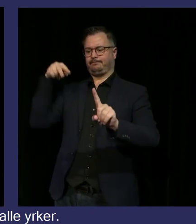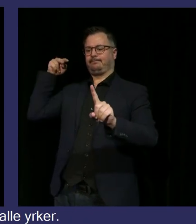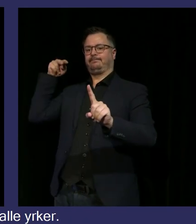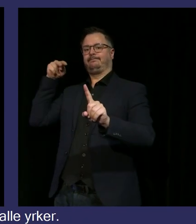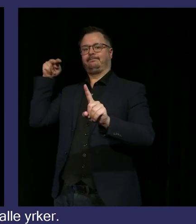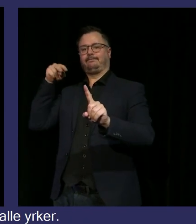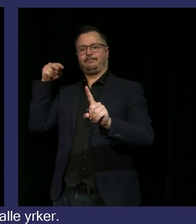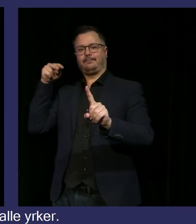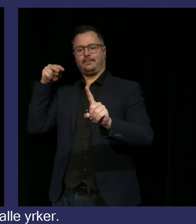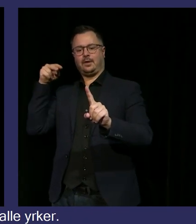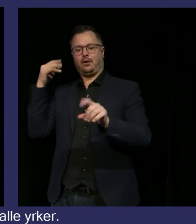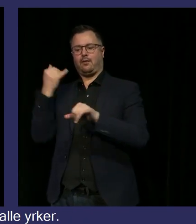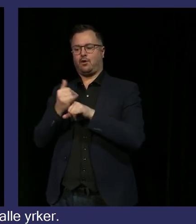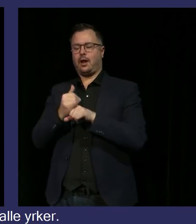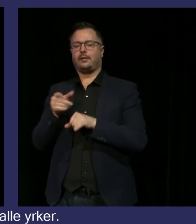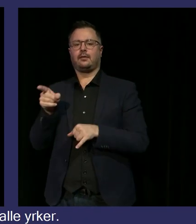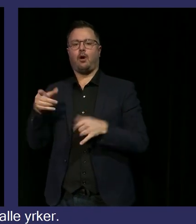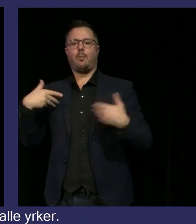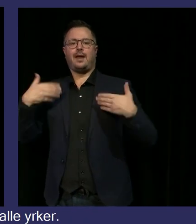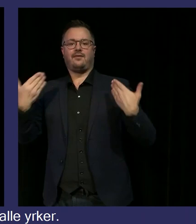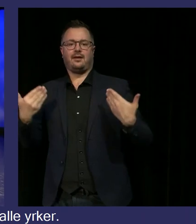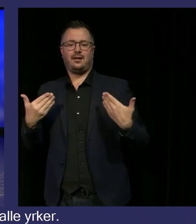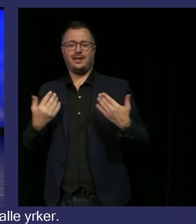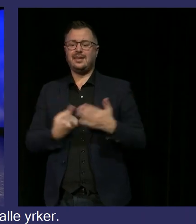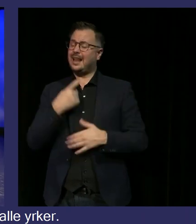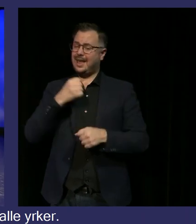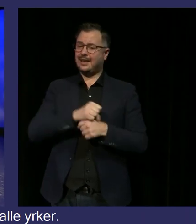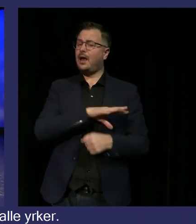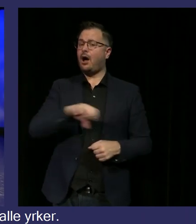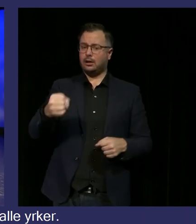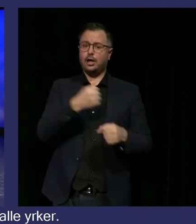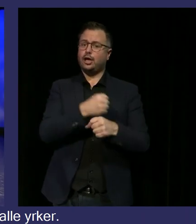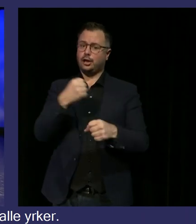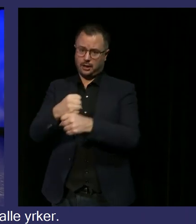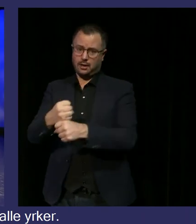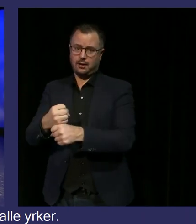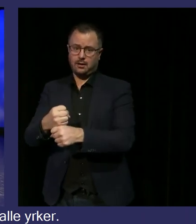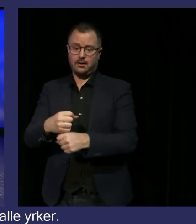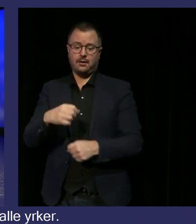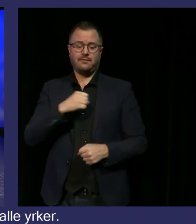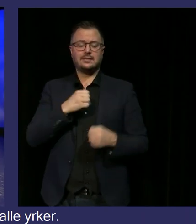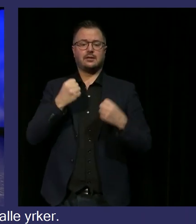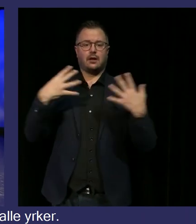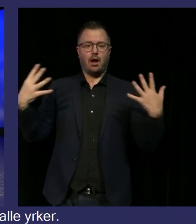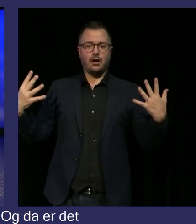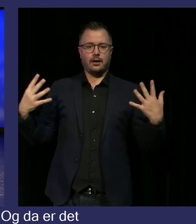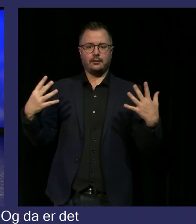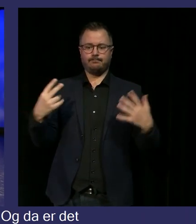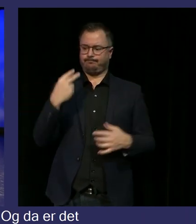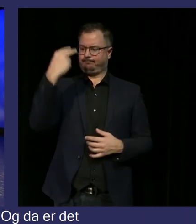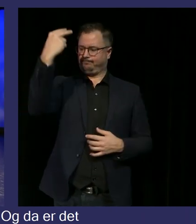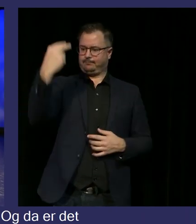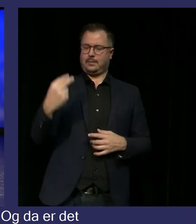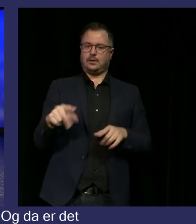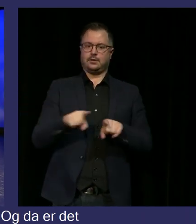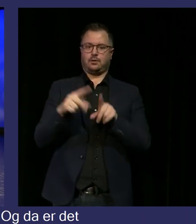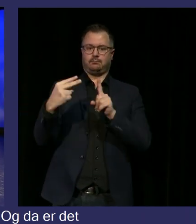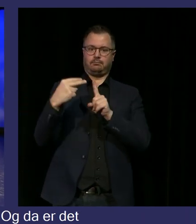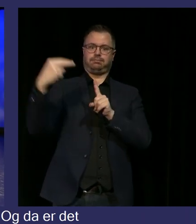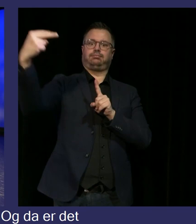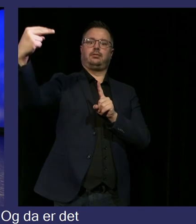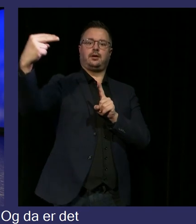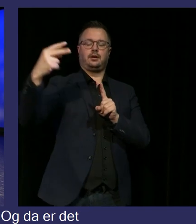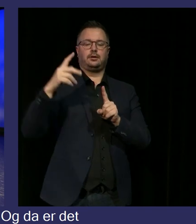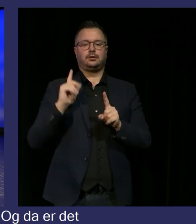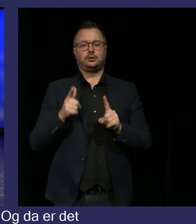tror også det der gjelder I alle yrker. Man har alltid gått av å se seg selv utenfra, fordi man får